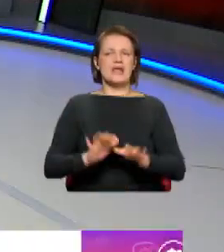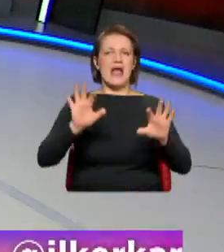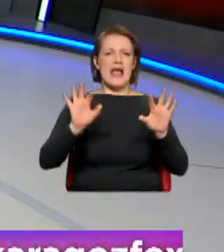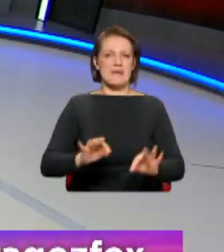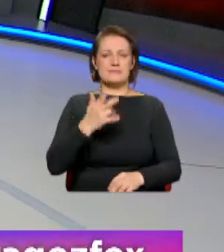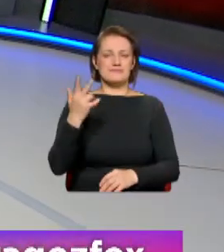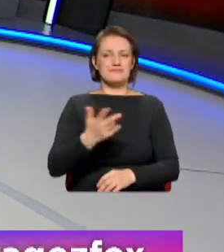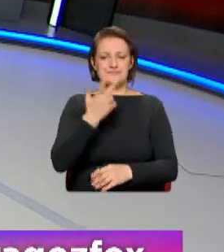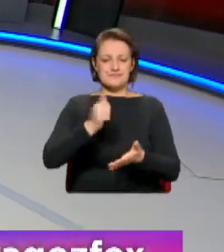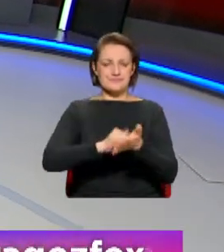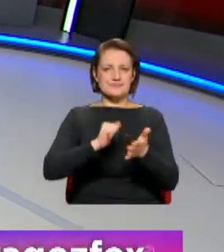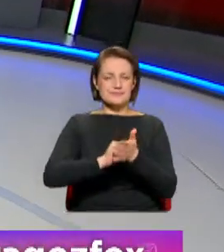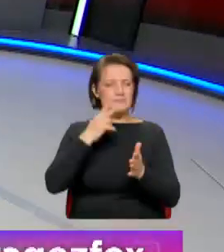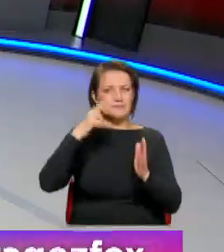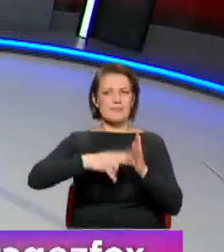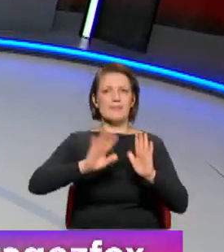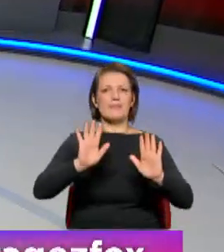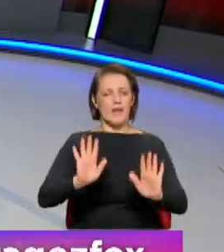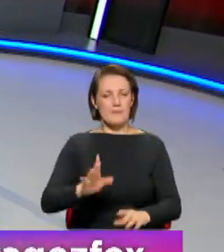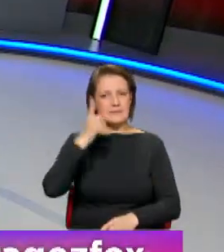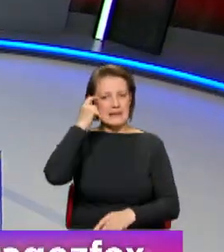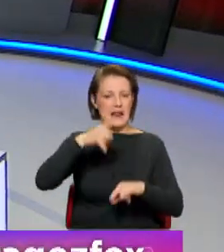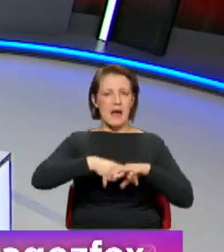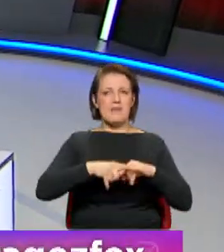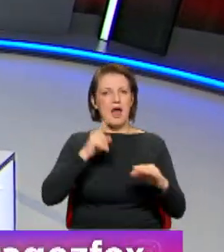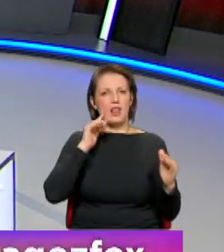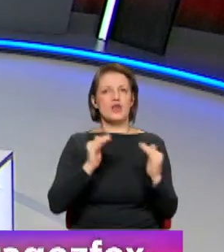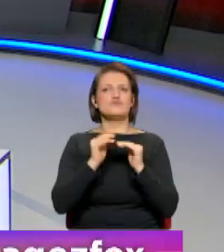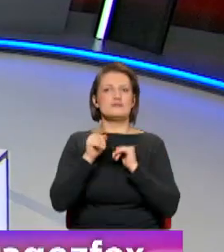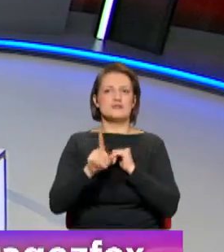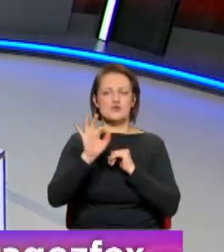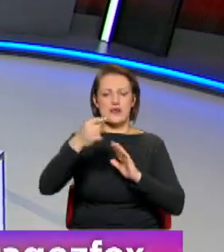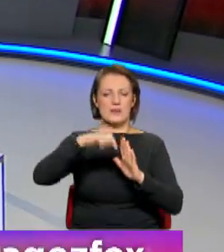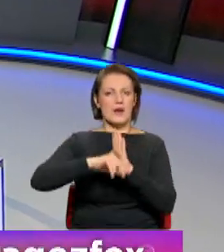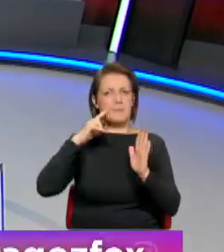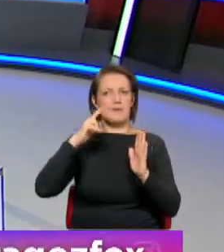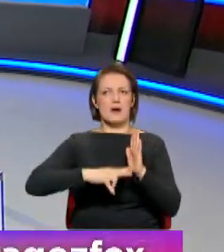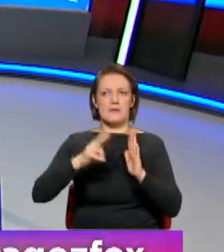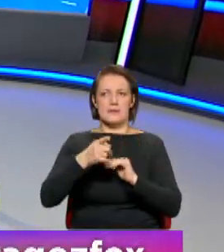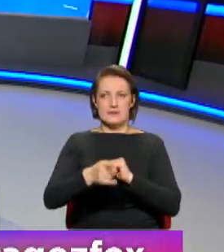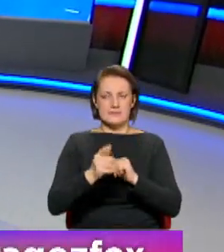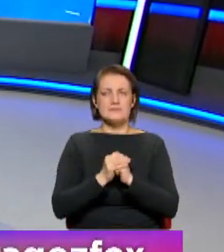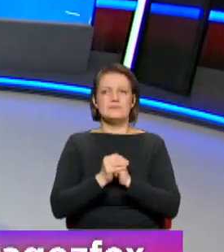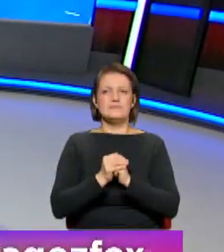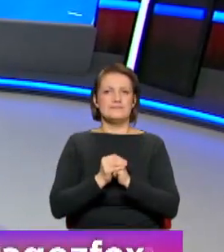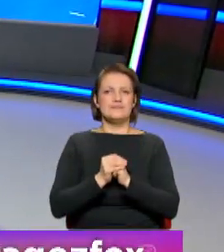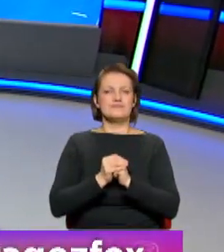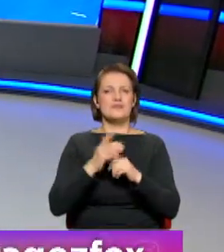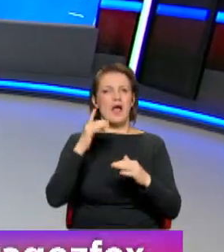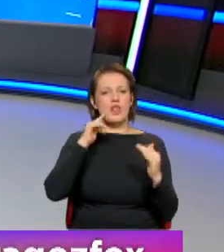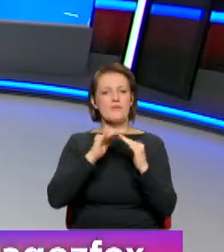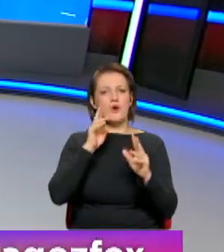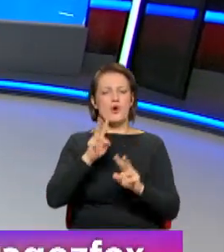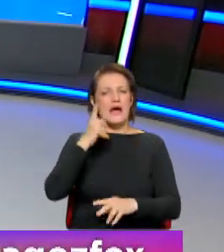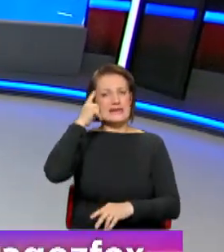Hemen hızlı bir şekilde gazete turu yapacağız. Fakat İsrail ve Hamas anlaşması, şöyle bir detaylarına bakalım. Ateşkes anlaşması. Anlaşmaya